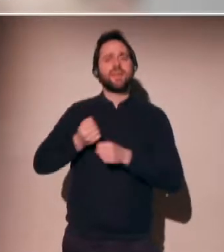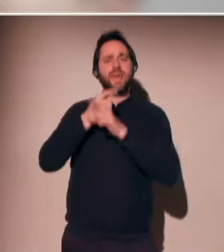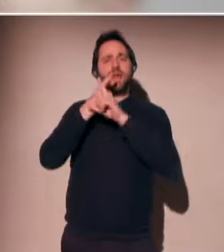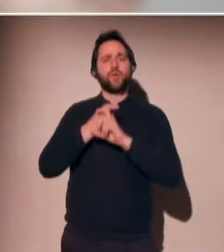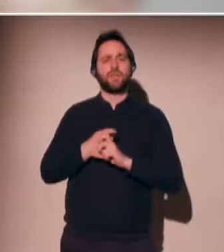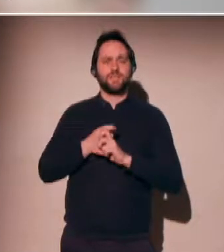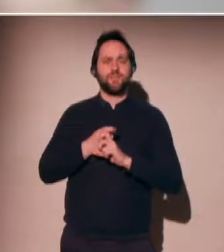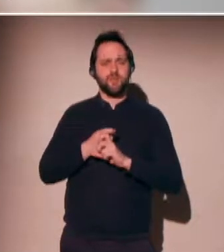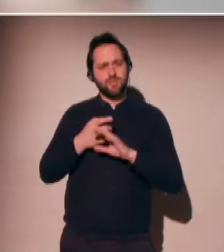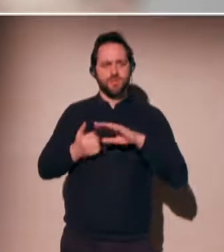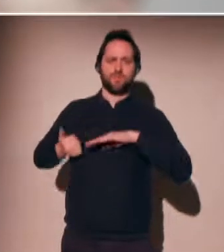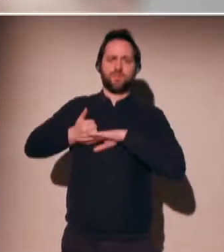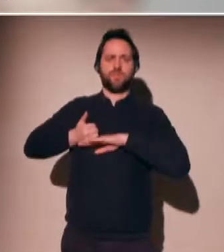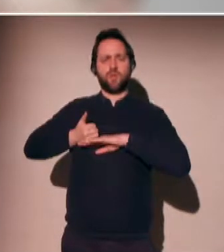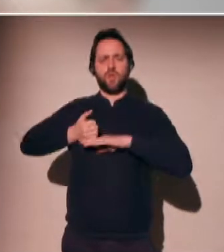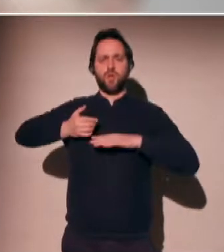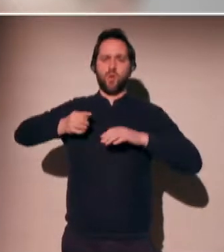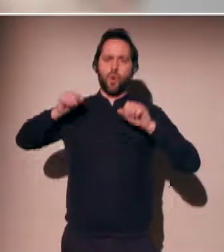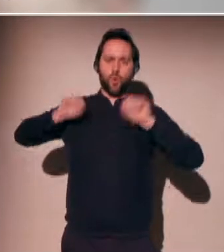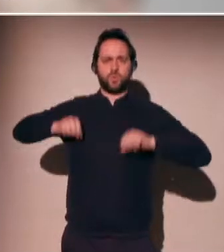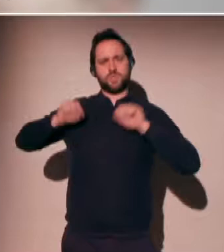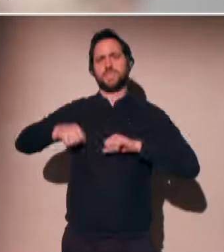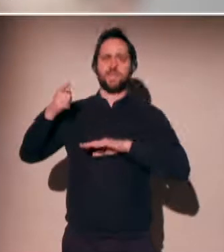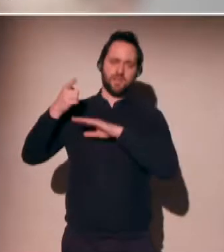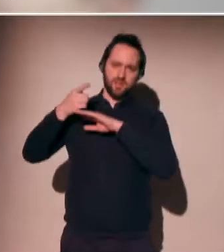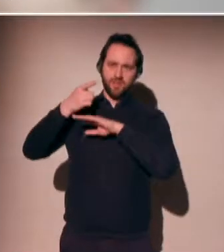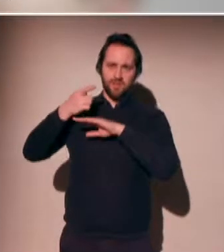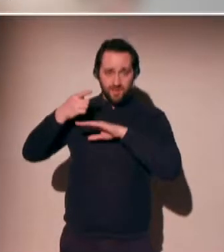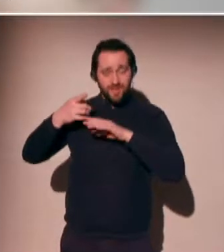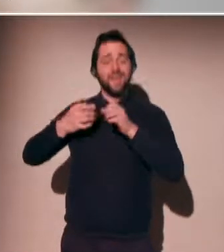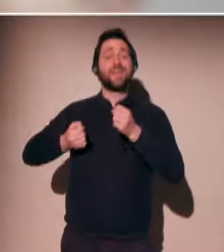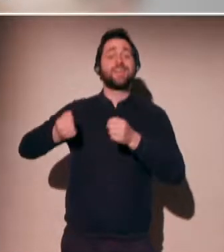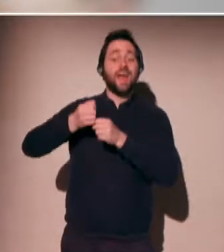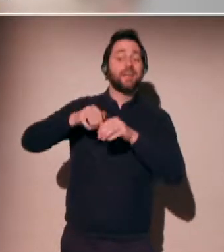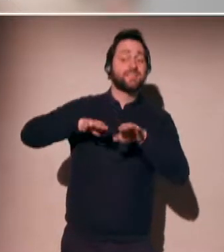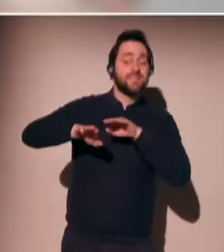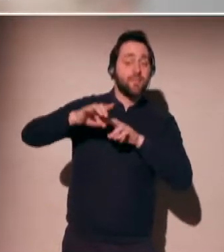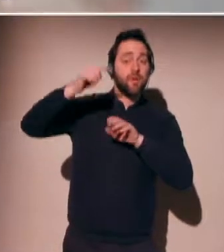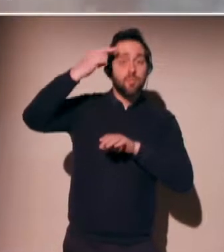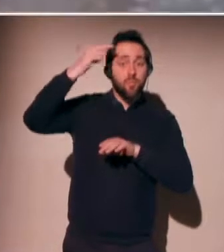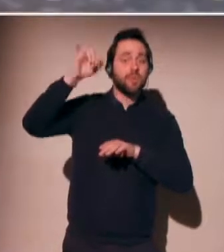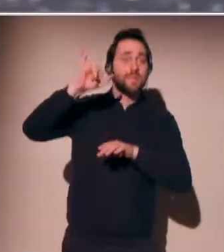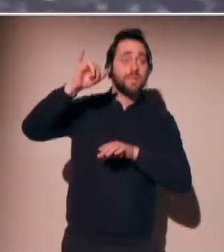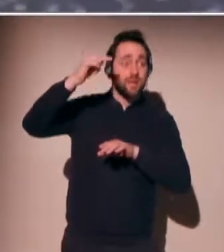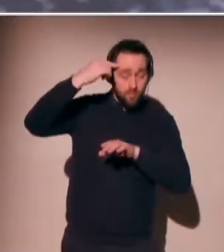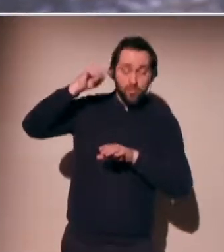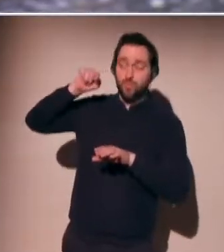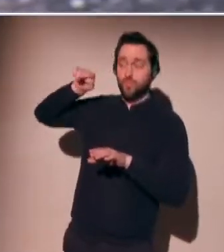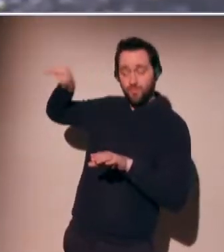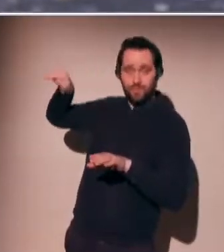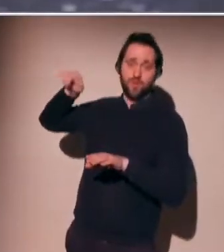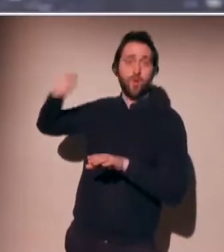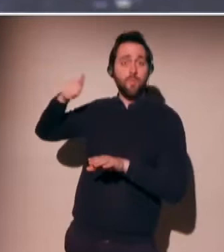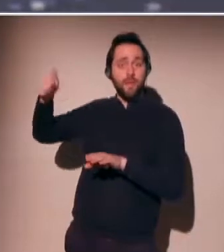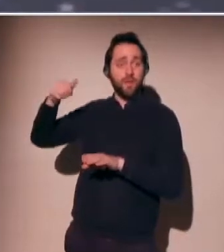sont eux-mêmes qui bénéficient du système qu'ils créent. Alors, je ne voudrais pas vous faire complètement peur, vous